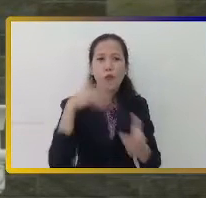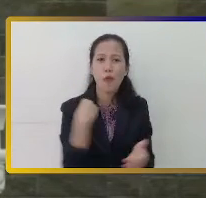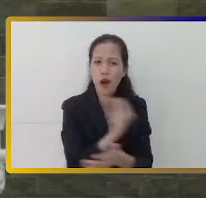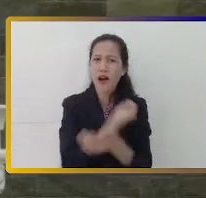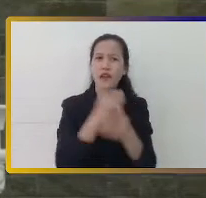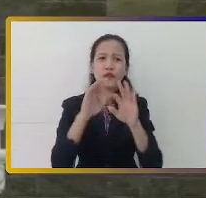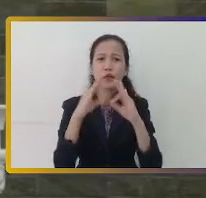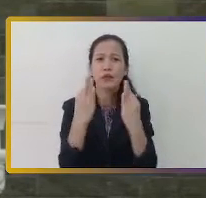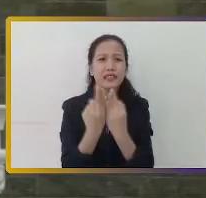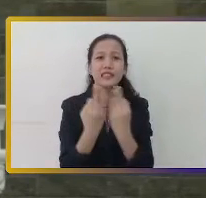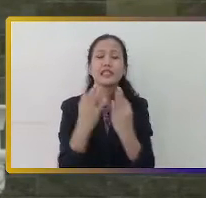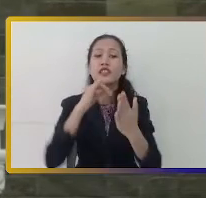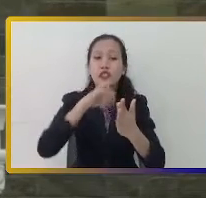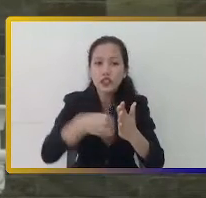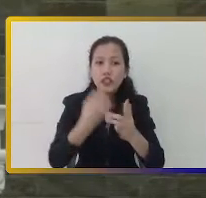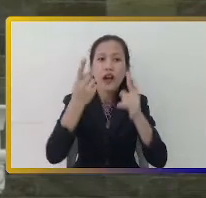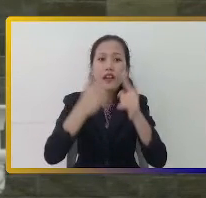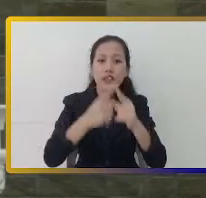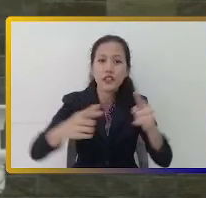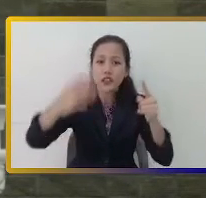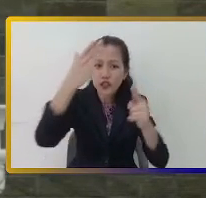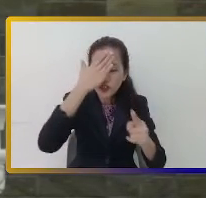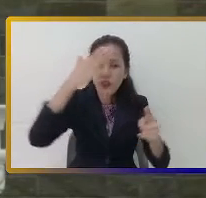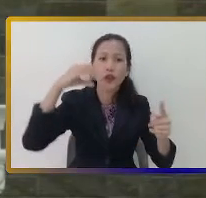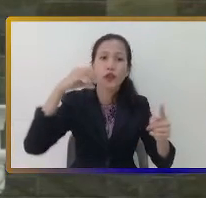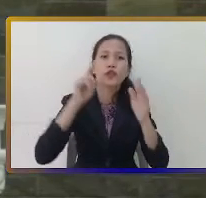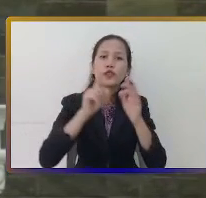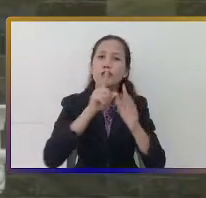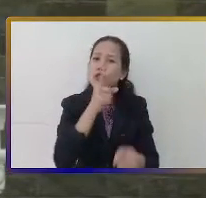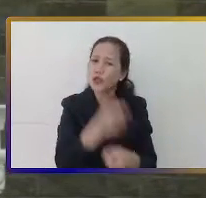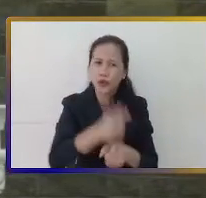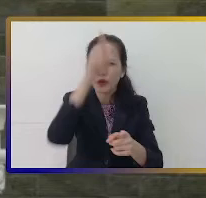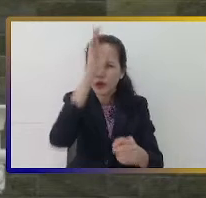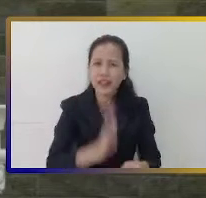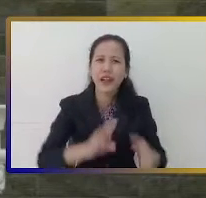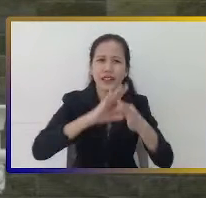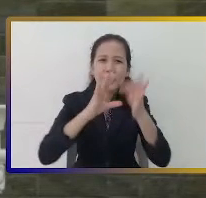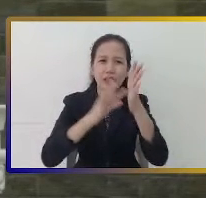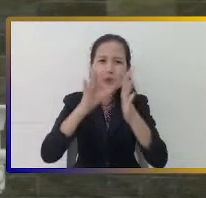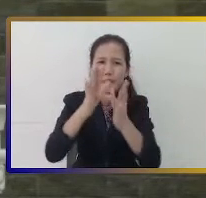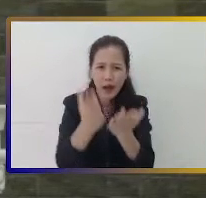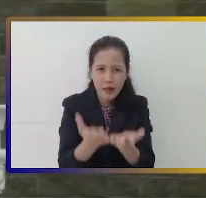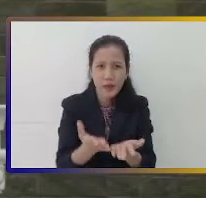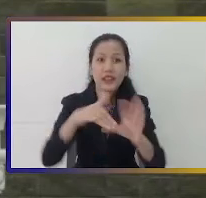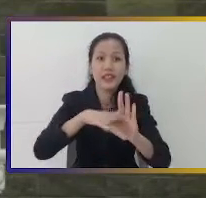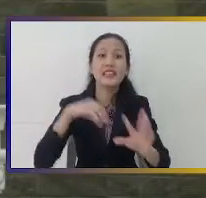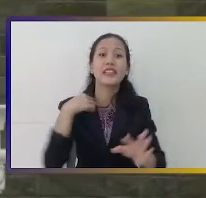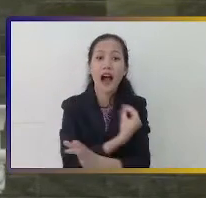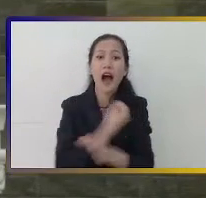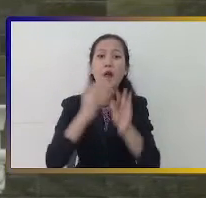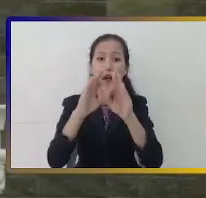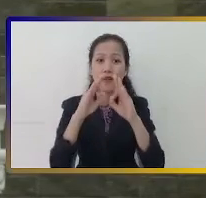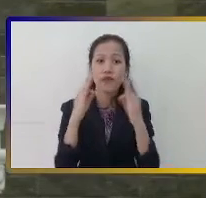para may pakilala ang totoong Diyos ng Biblia sa ating pong tahanan.